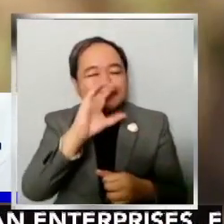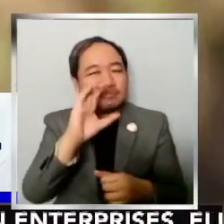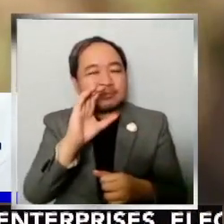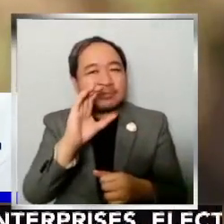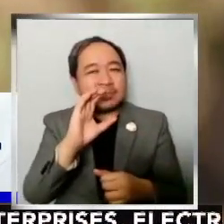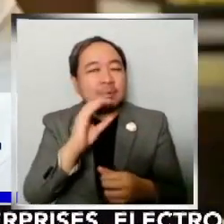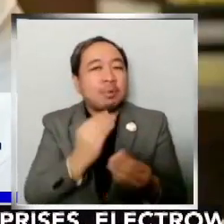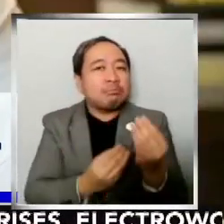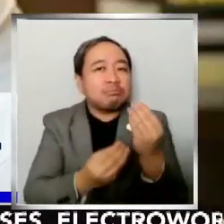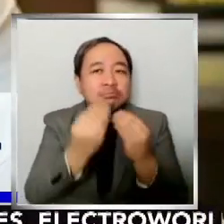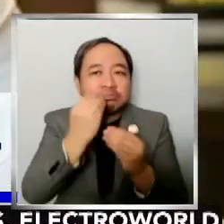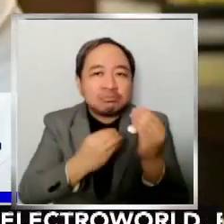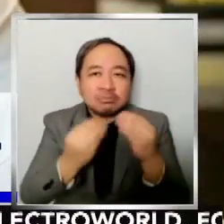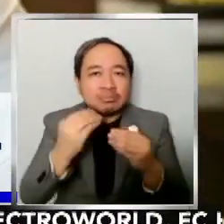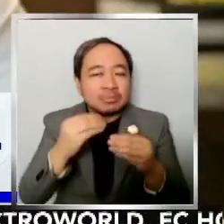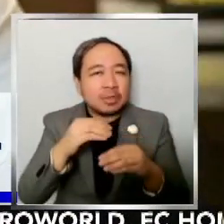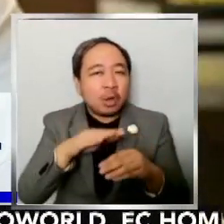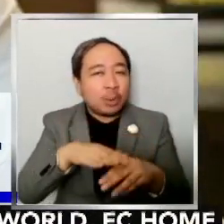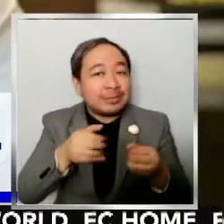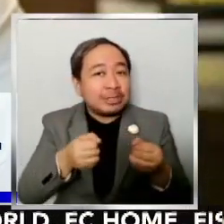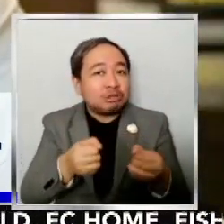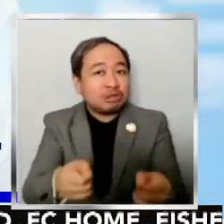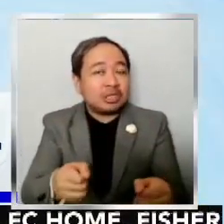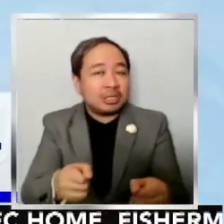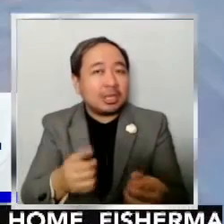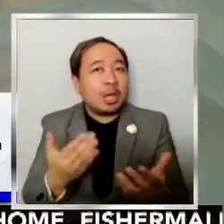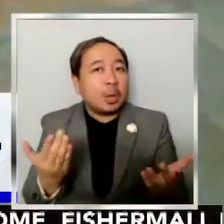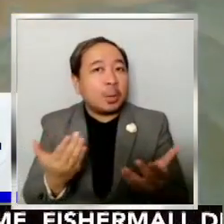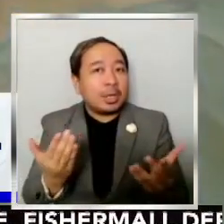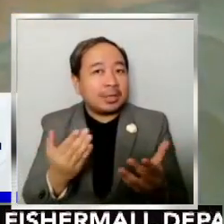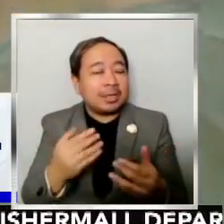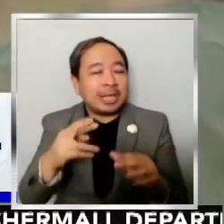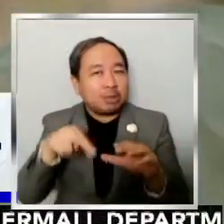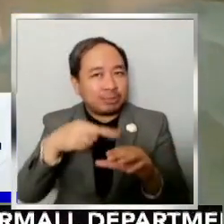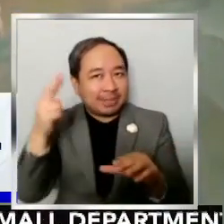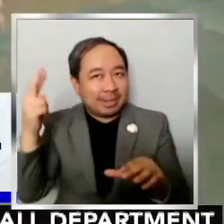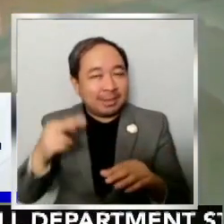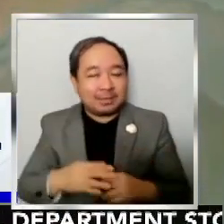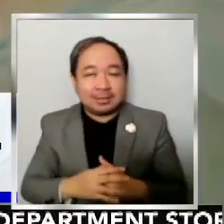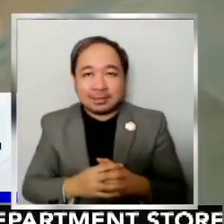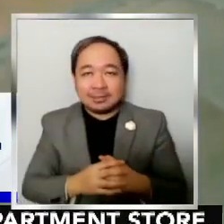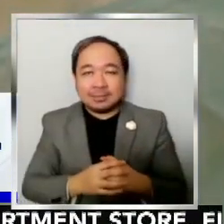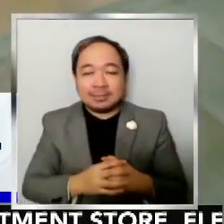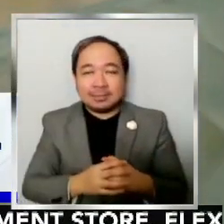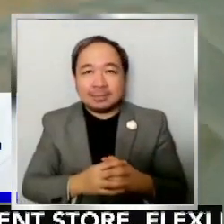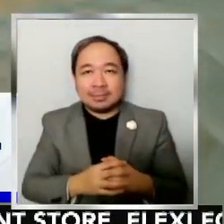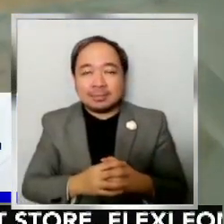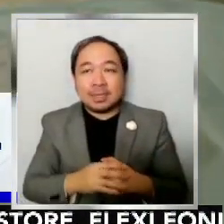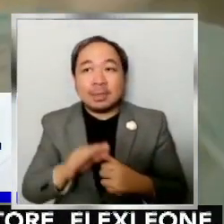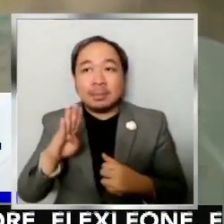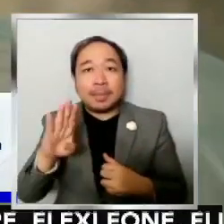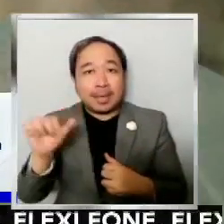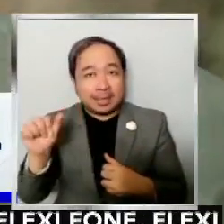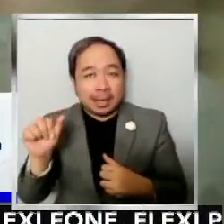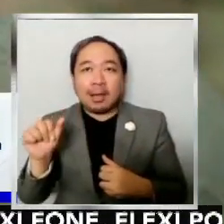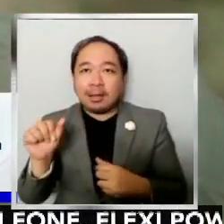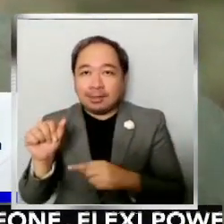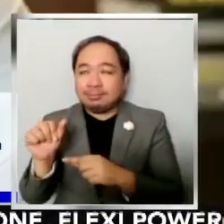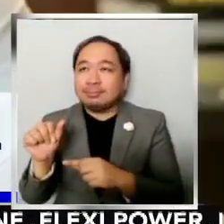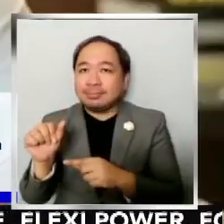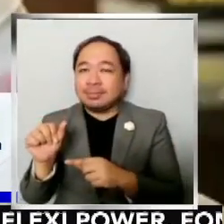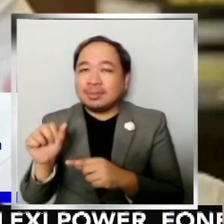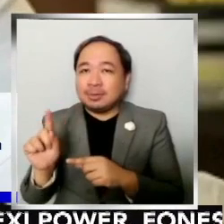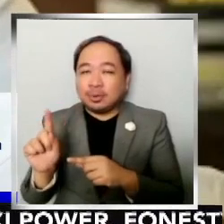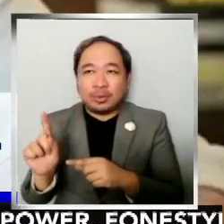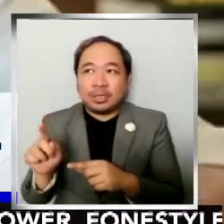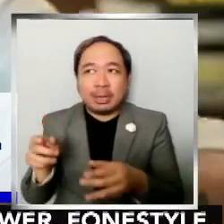sa tabing kalye along Marilaki Highway in Rizal. Kung si Bea Alonzo, nako, syempre, paliliwanag niya sa